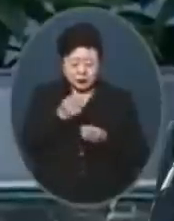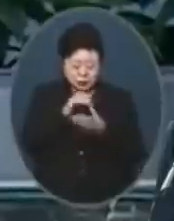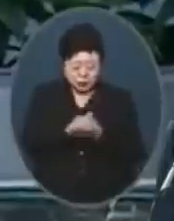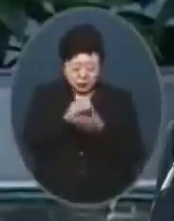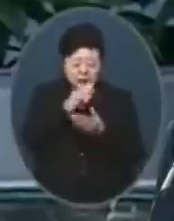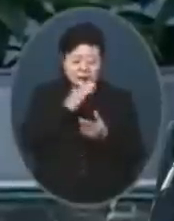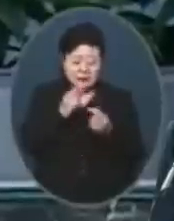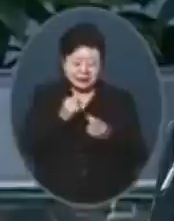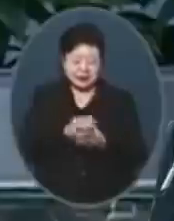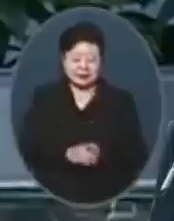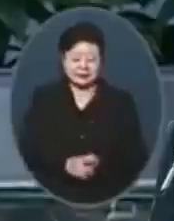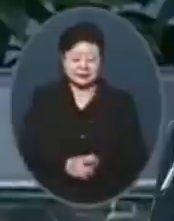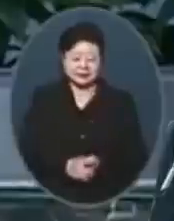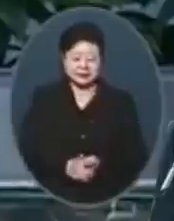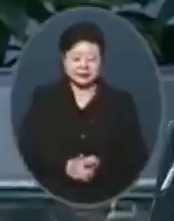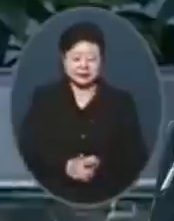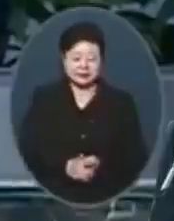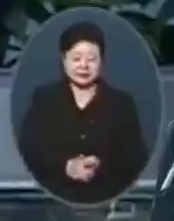축복합니다.